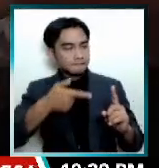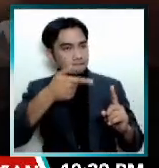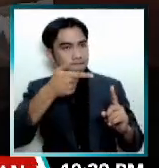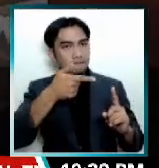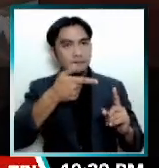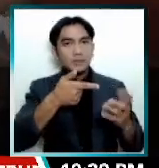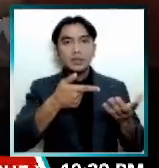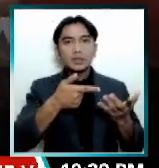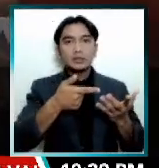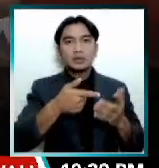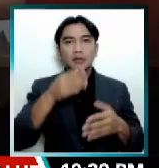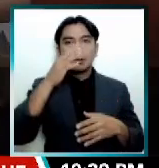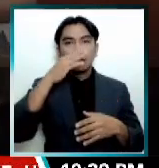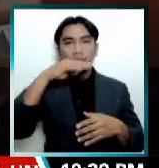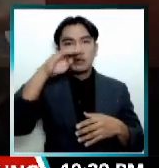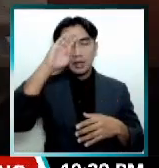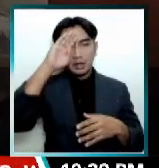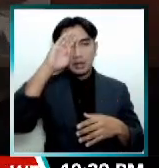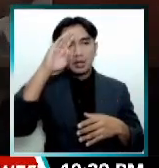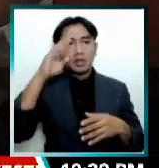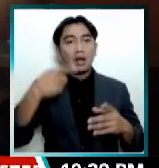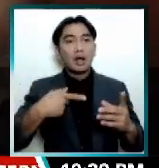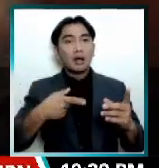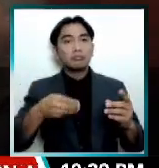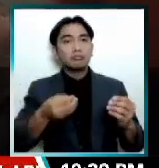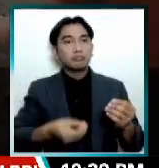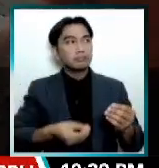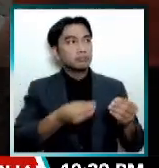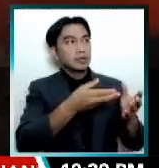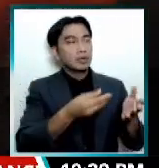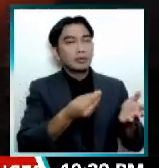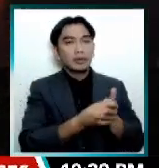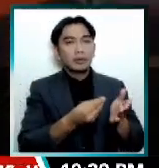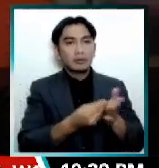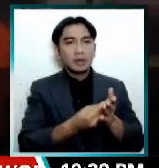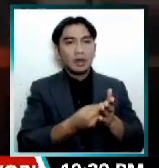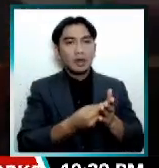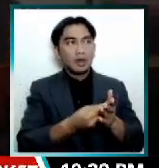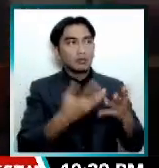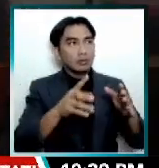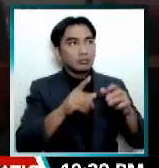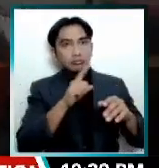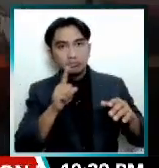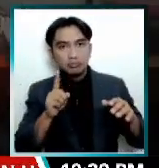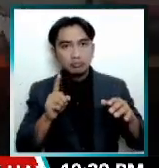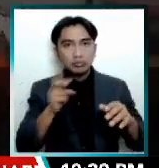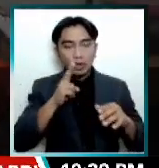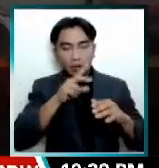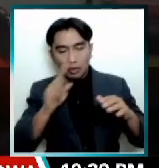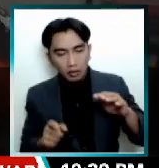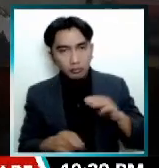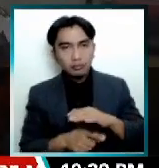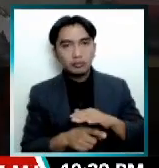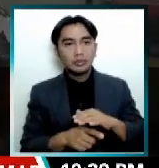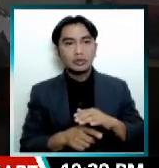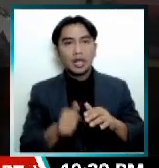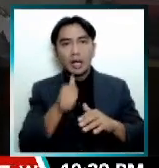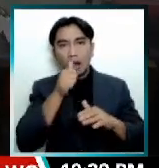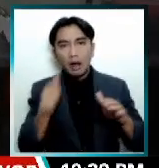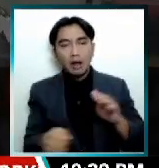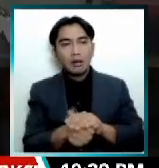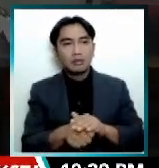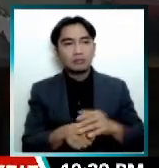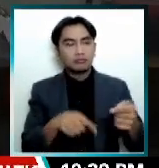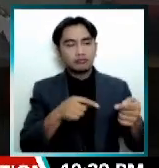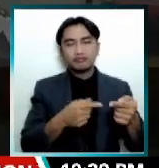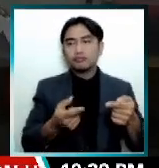Cavite. Pagkabigay ng pera mula sa kaha, nagtago ang babae sa ilalim ng counter. Hindi rin pinatawad ng suspect ang